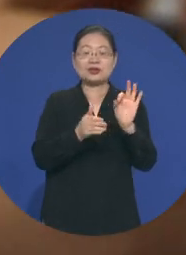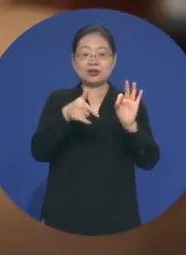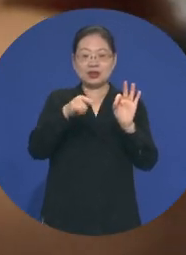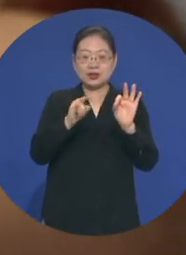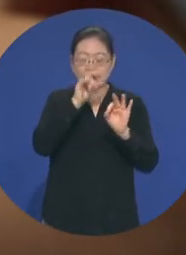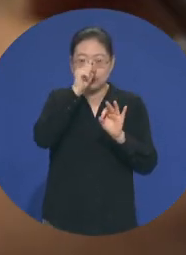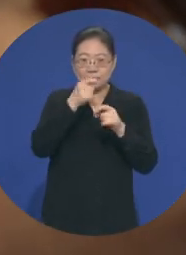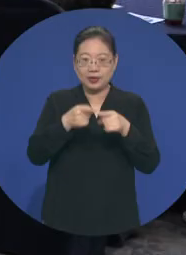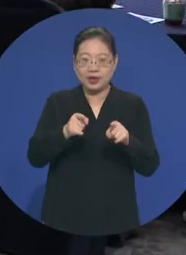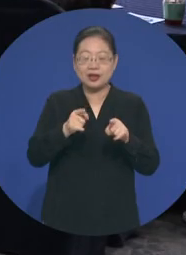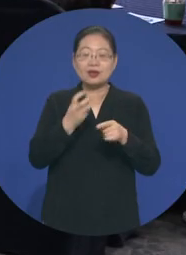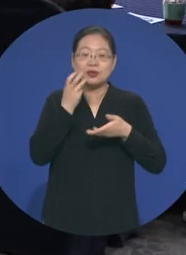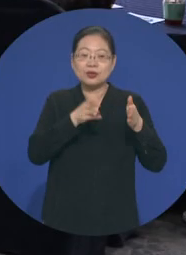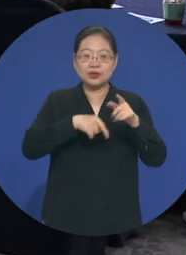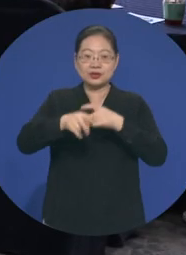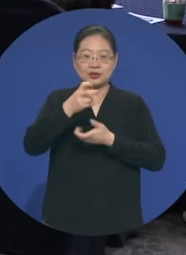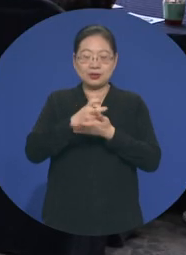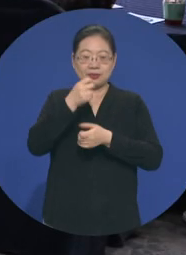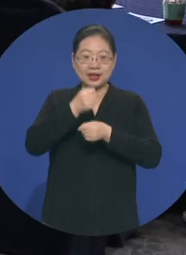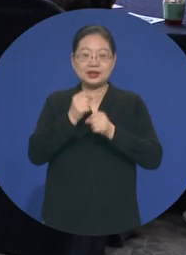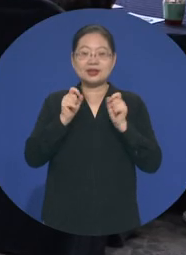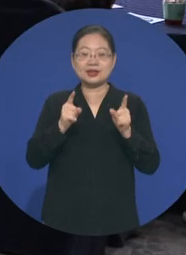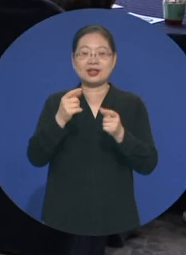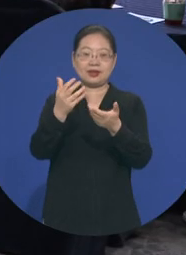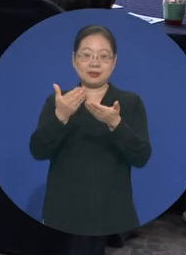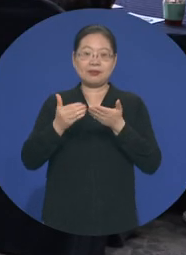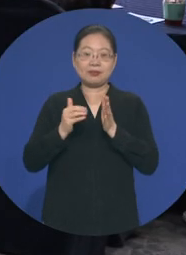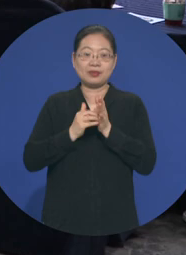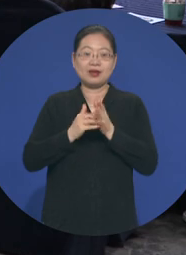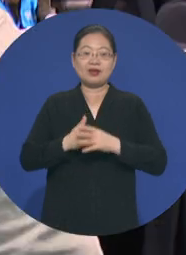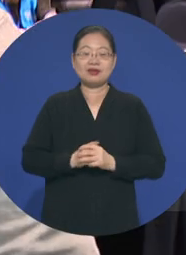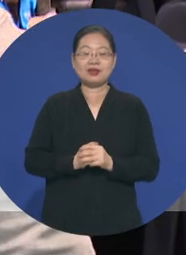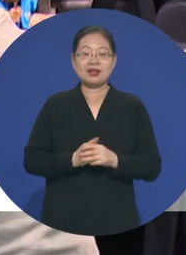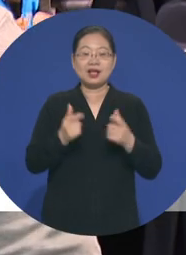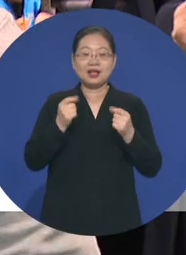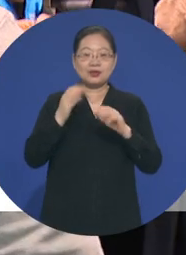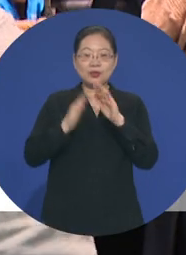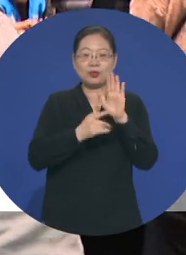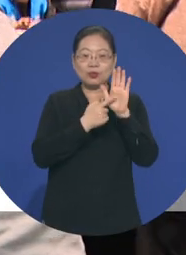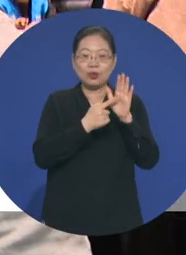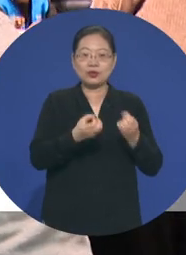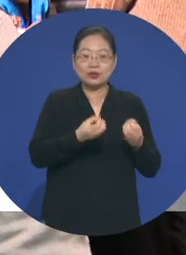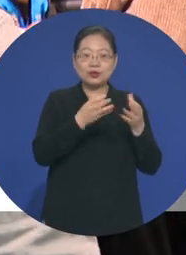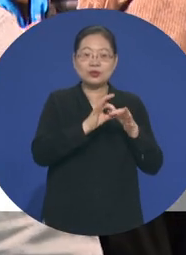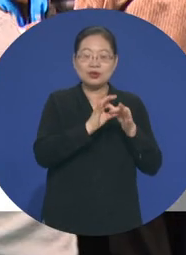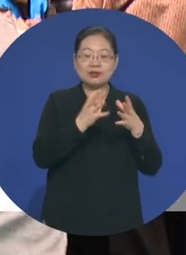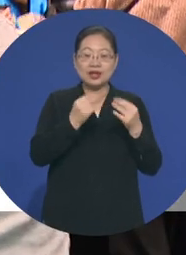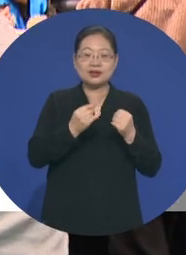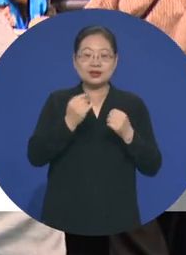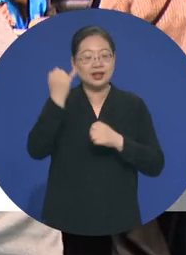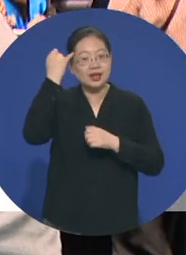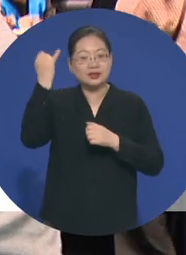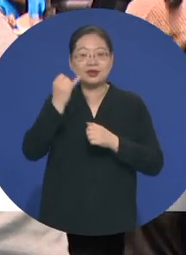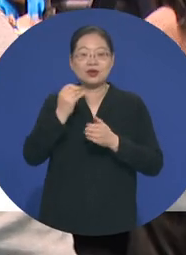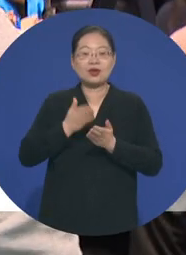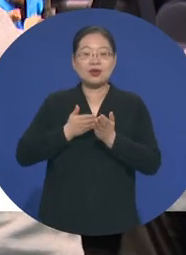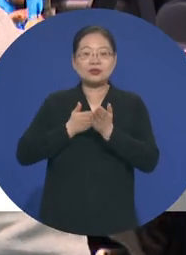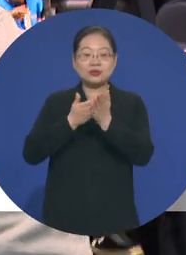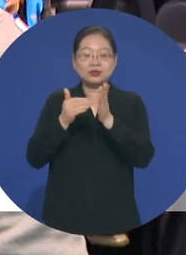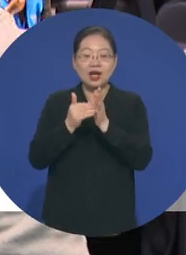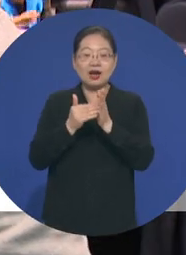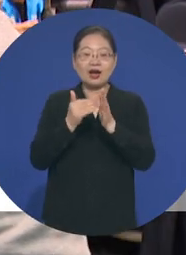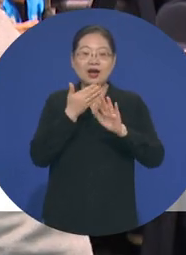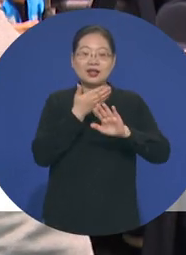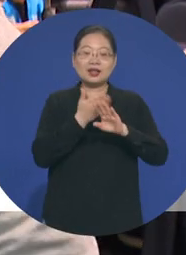좋은 평가를 받아 경기도 정책으로 만들어질 기회를 잡았습니다. 이런 공모전을 통해서 많은 아이디어가 접수되면